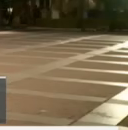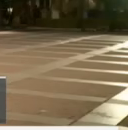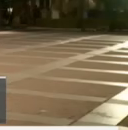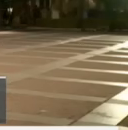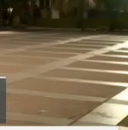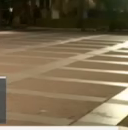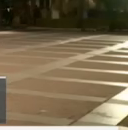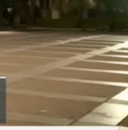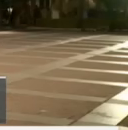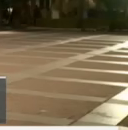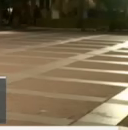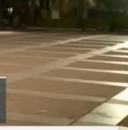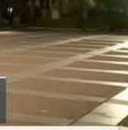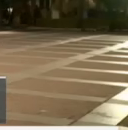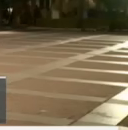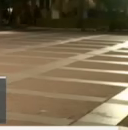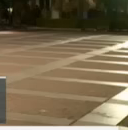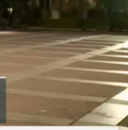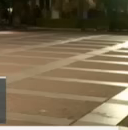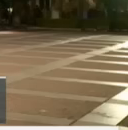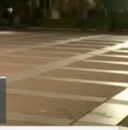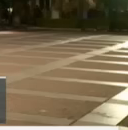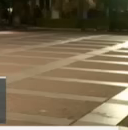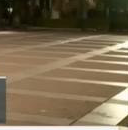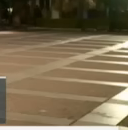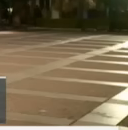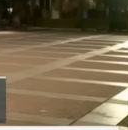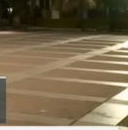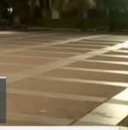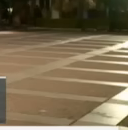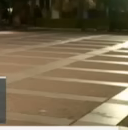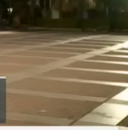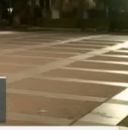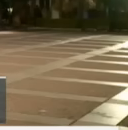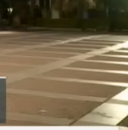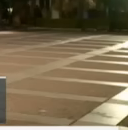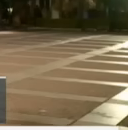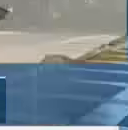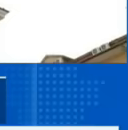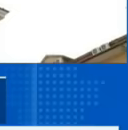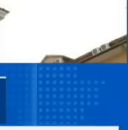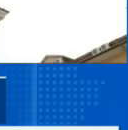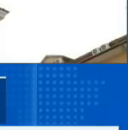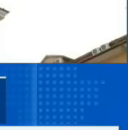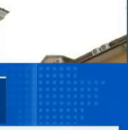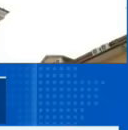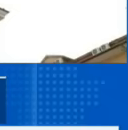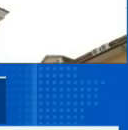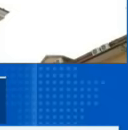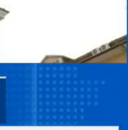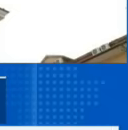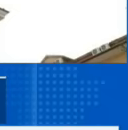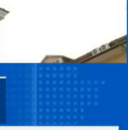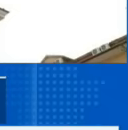съединението, те са само 10, но много повече. И по-стръмни са до стария град, откъдето започнаха и честванията. Съединението е най-близкия